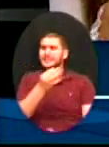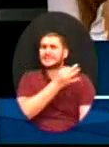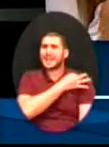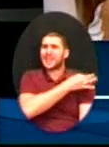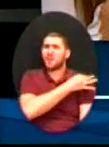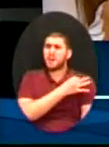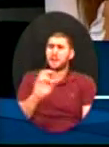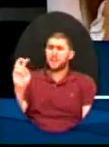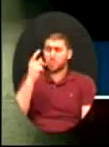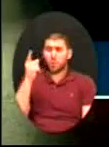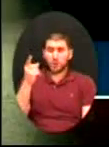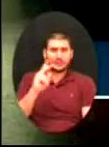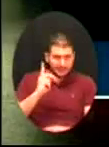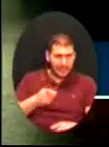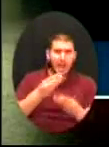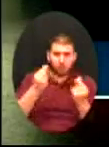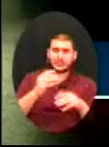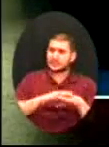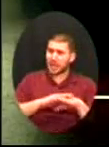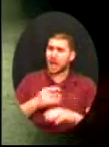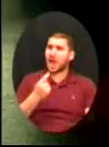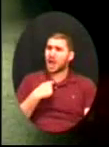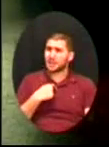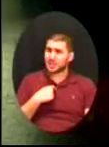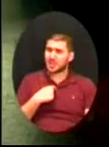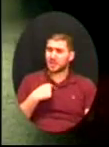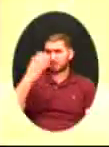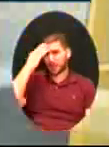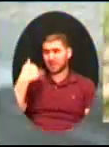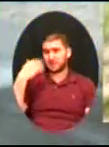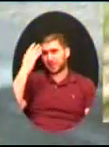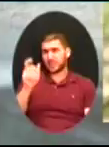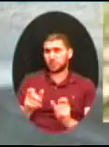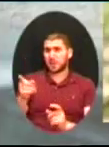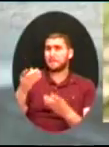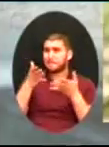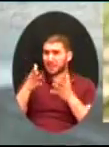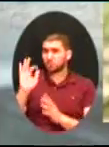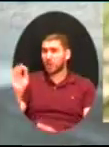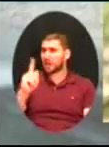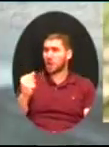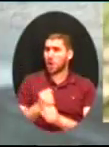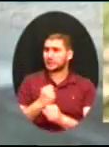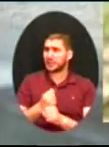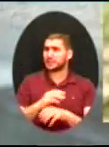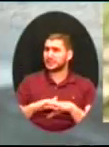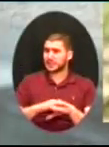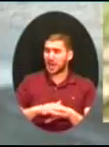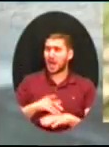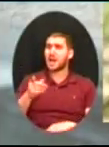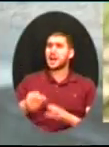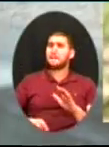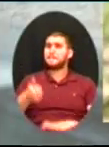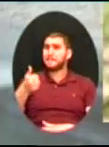צריך לחשוד בו. הוא הוביל. לא, לא, לא, אדוני, אני מכירה את המנהל המכינה הזה אישית. בגישה שלך, את לא רוצה את זה. לא, ממש הוא מנהל